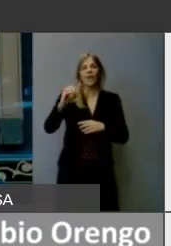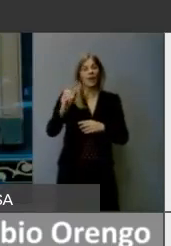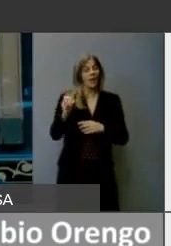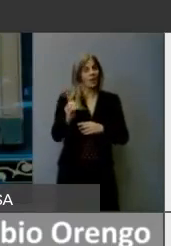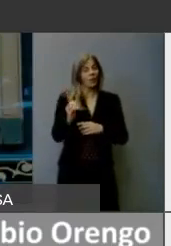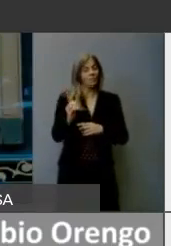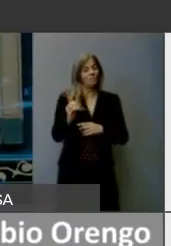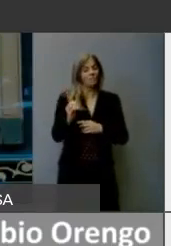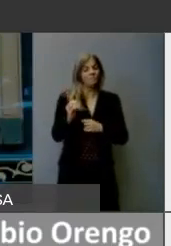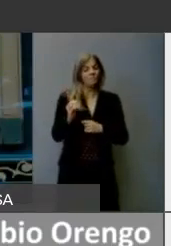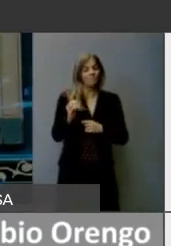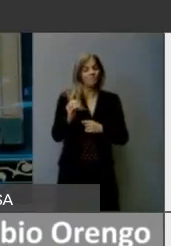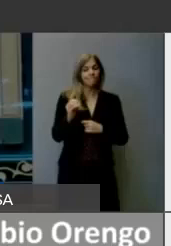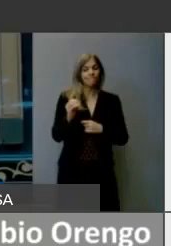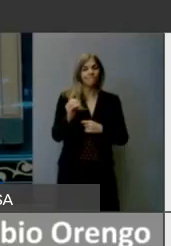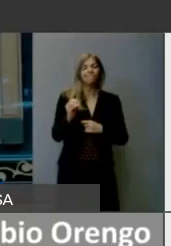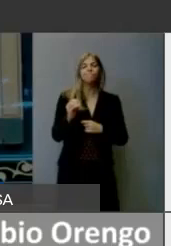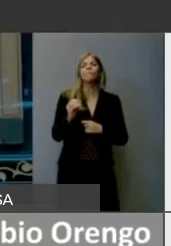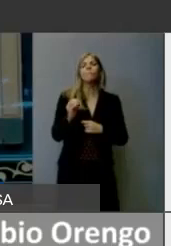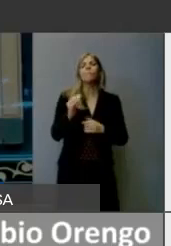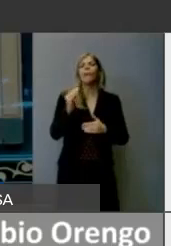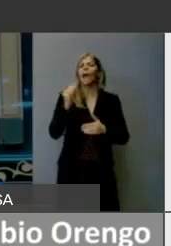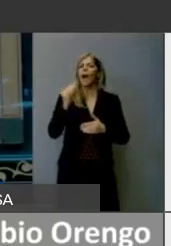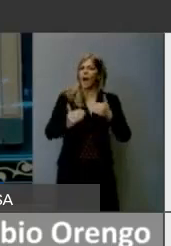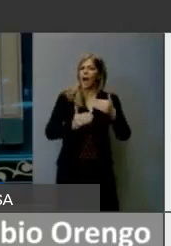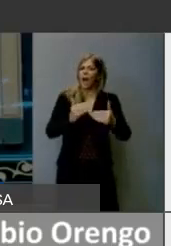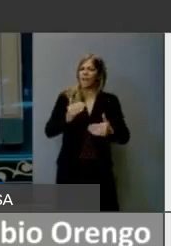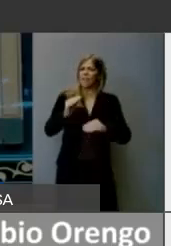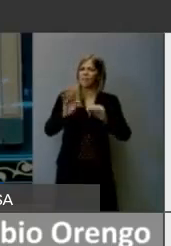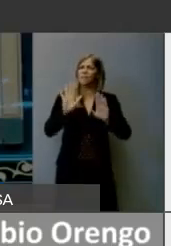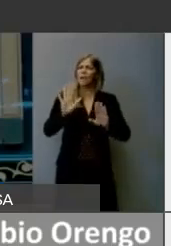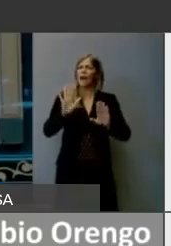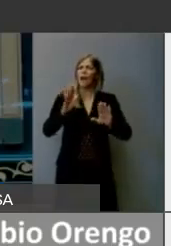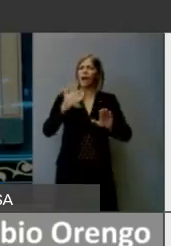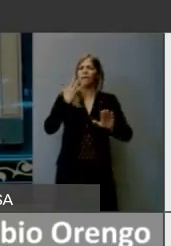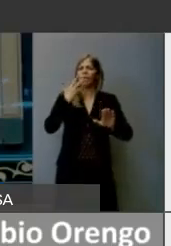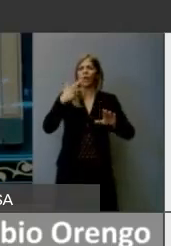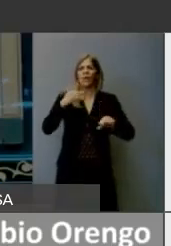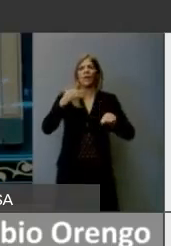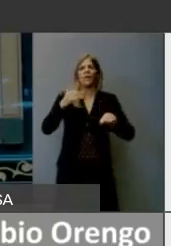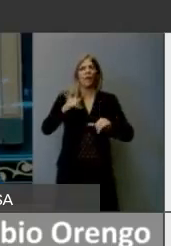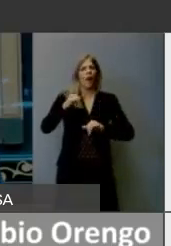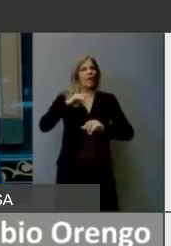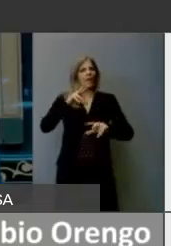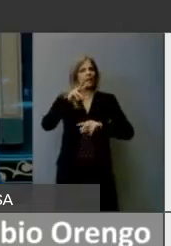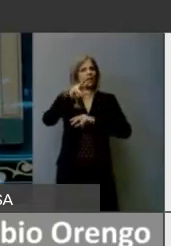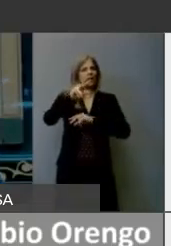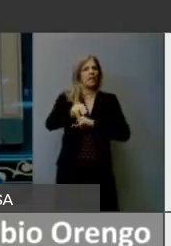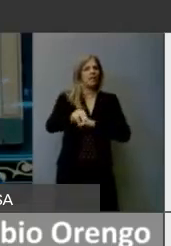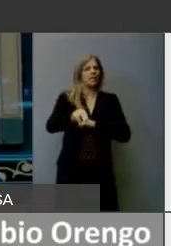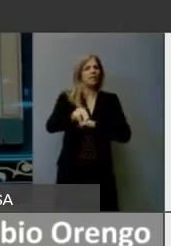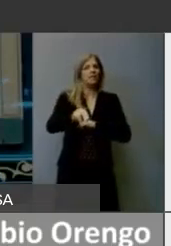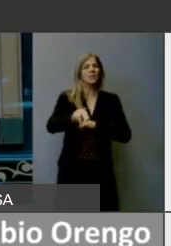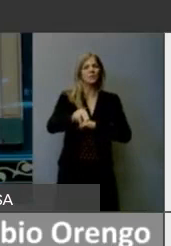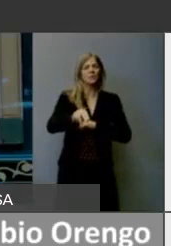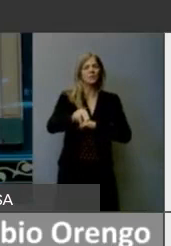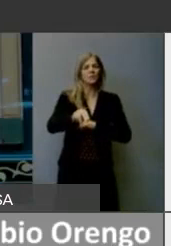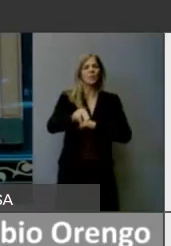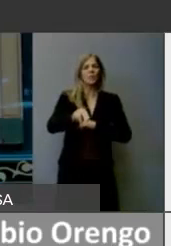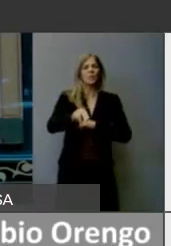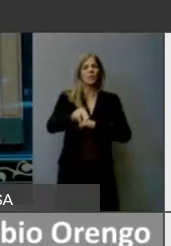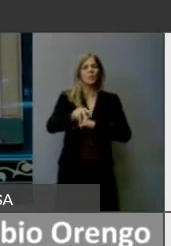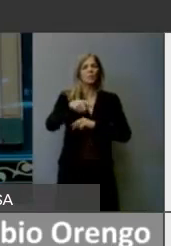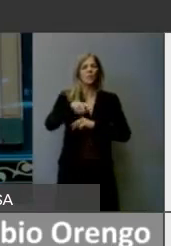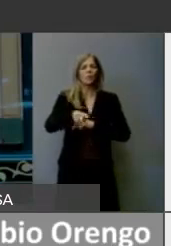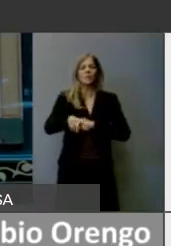Prima di dare seguito alle altre interpellanze, volevo anticiparvi che viene rinviata per accordo tra il consigliere